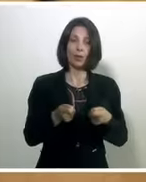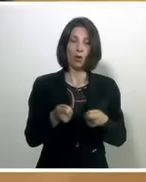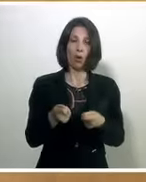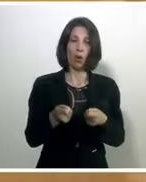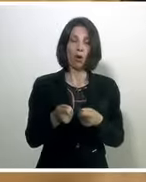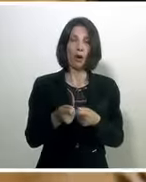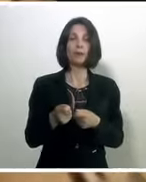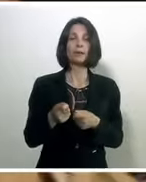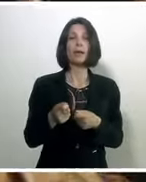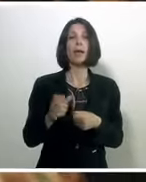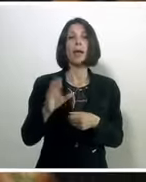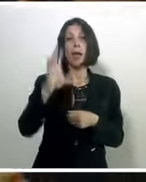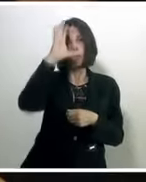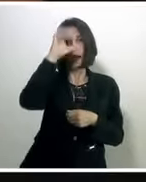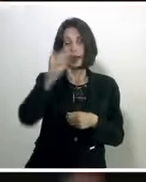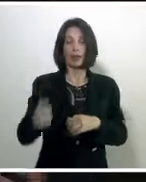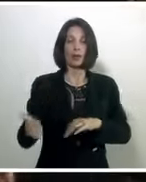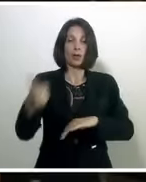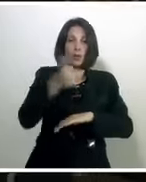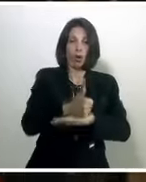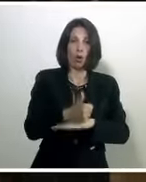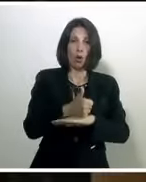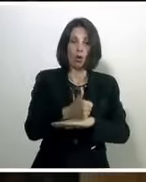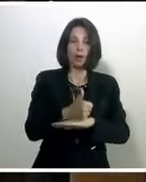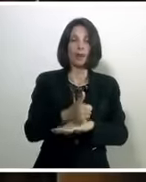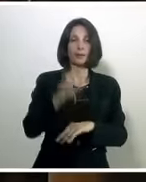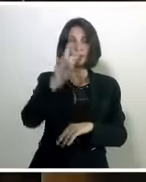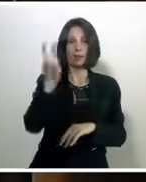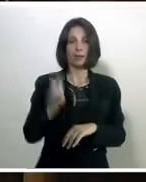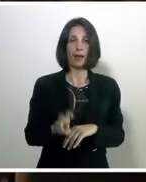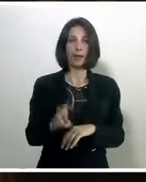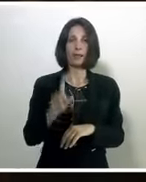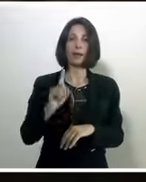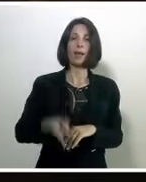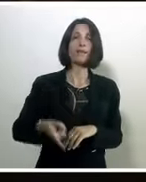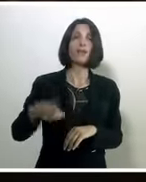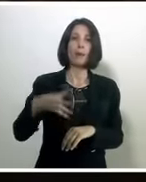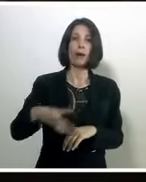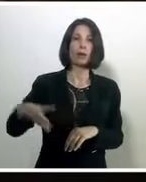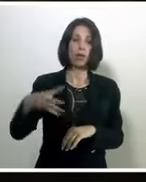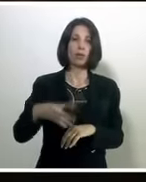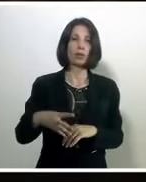magnifico rettore dell'università di Sassari Gavino Mariotti